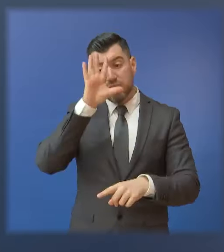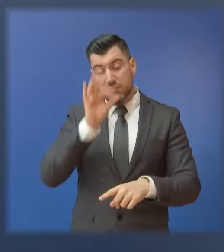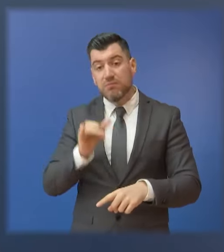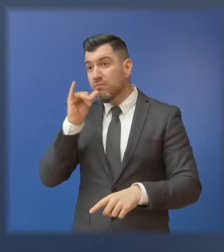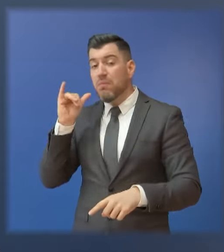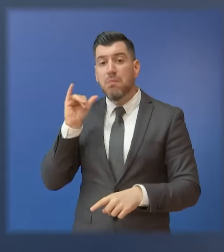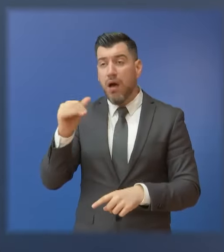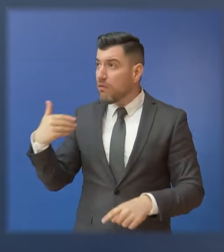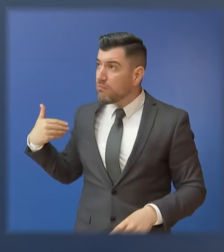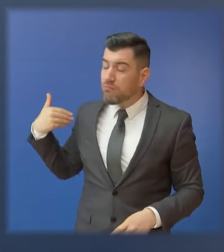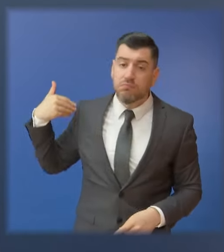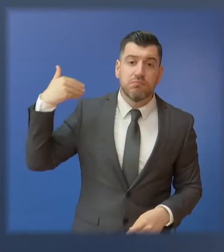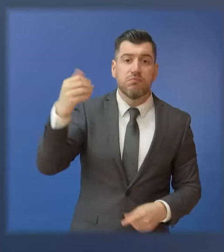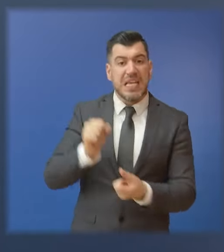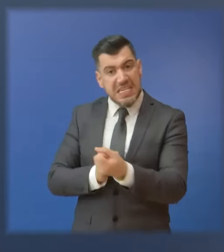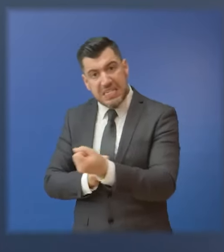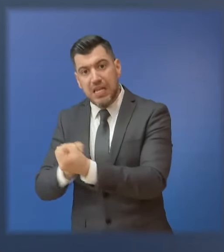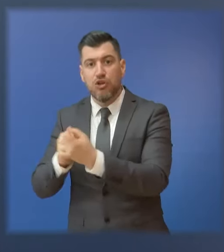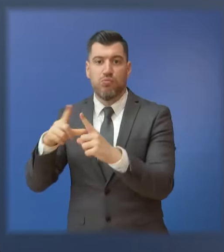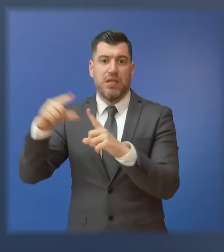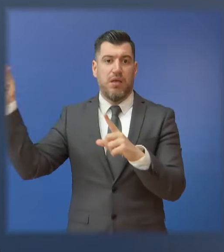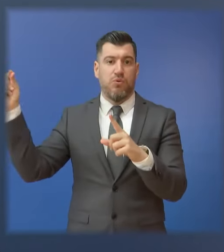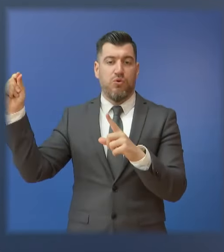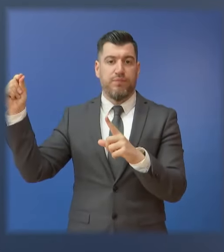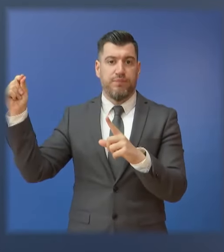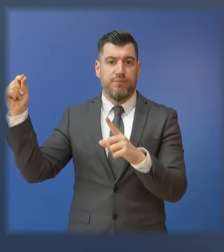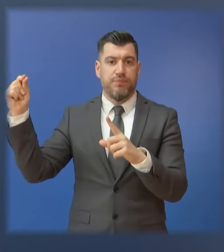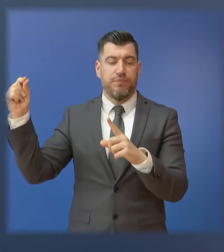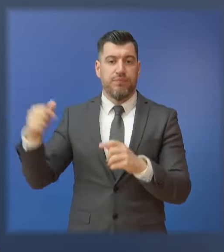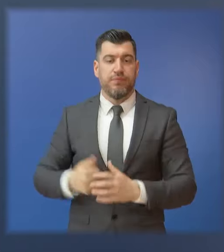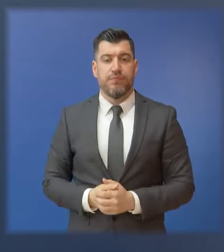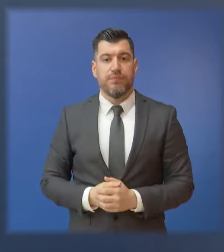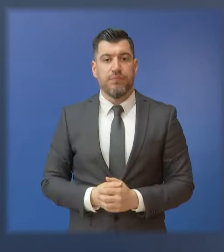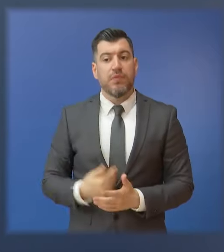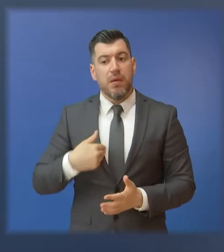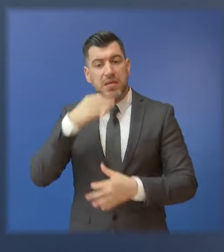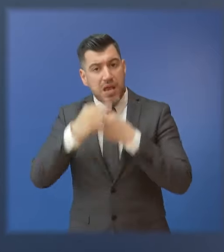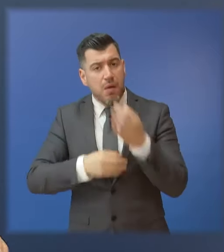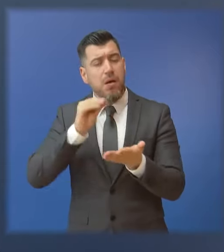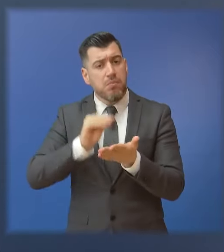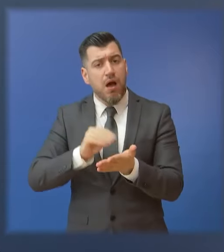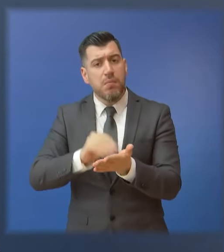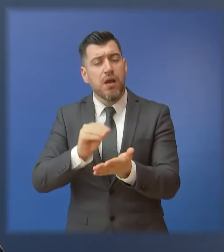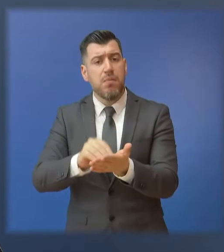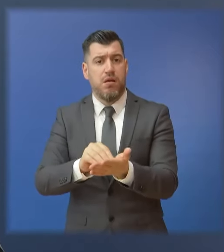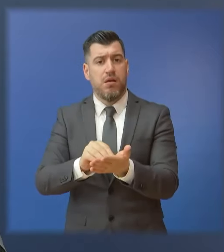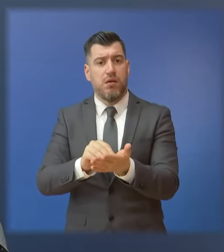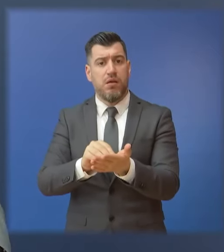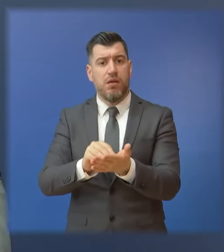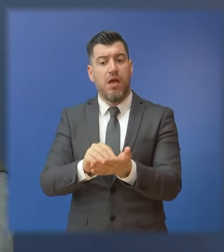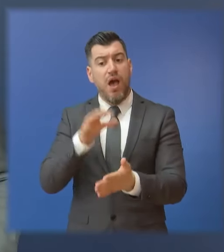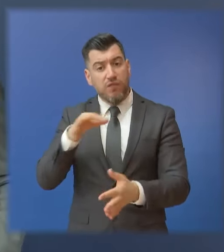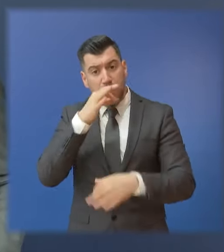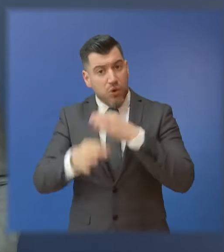σταθερά δίπλα στην κύπρο δίπλα στην κυπριακή δημοκρατία επαναλαμβάνουμε και υπογραμμίζουμε όλα όσα έχει πει ο